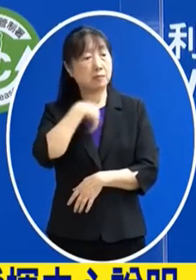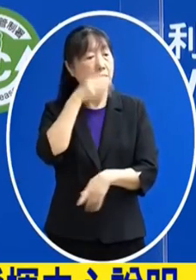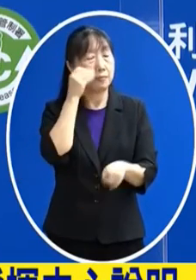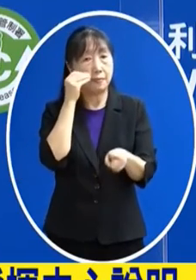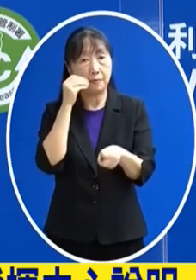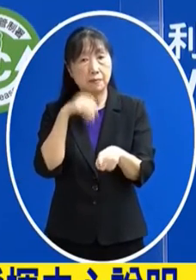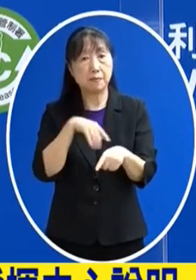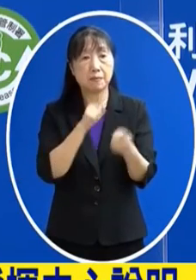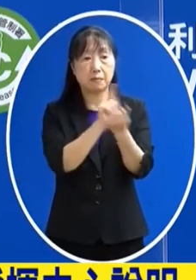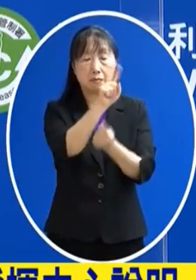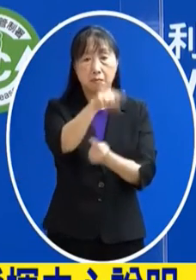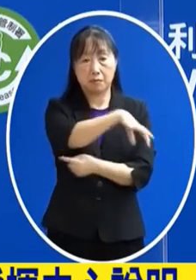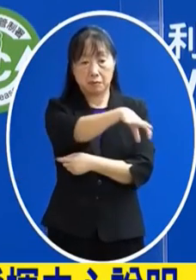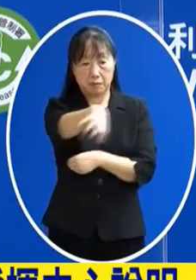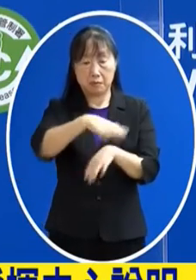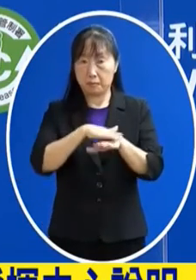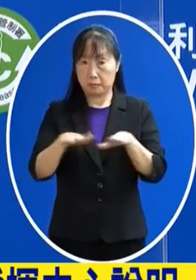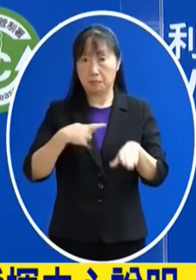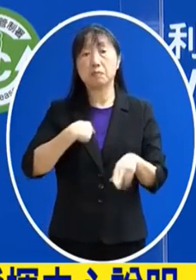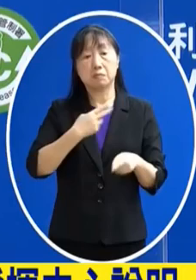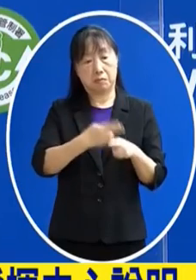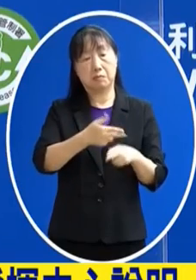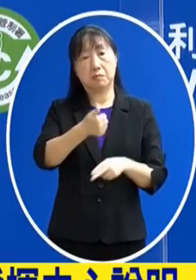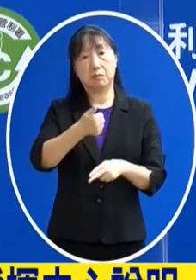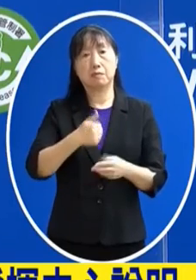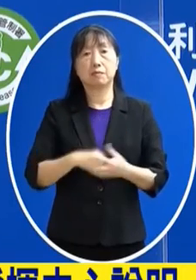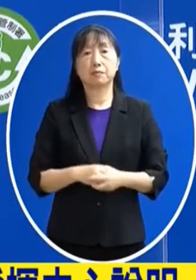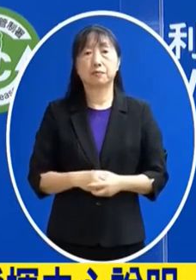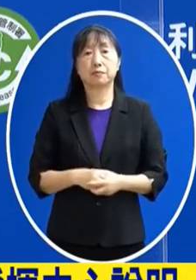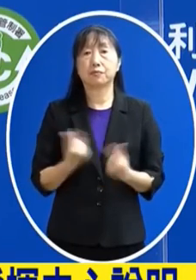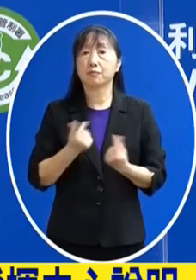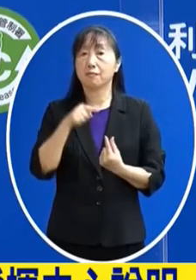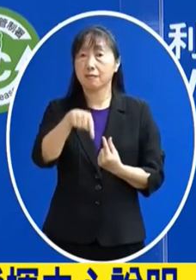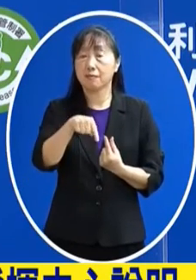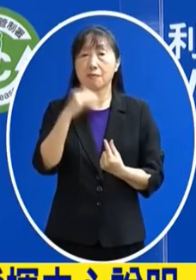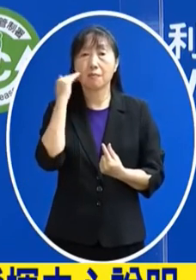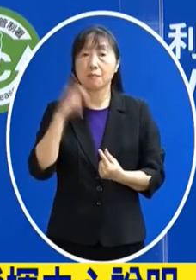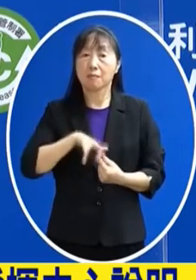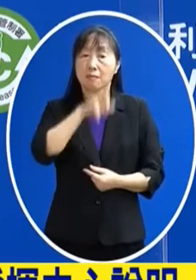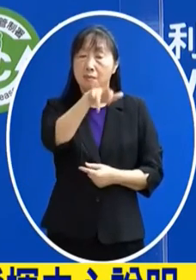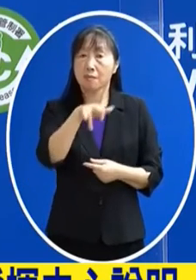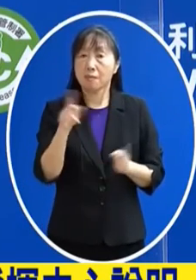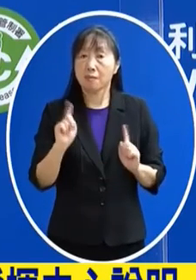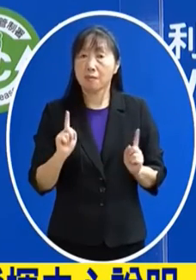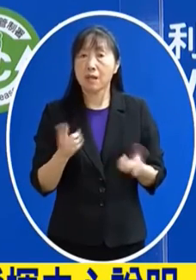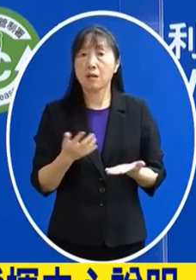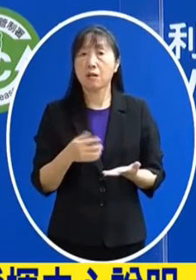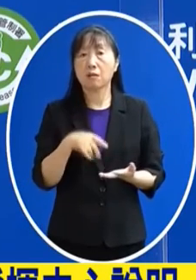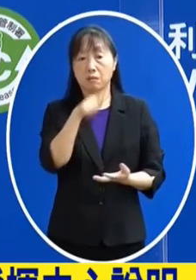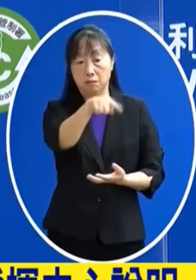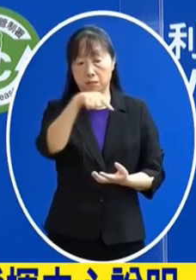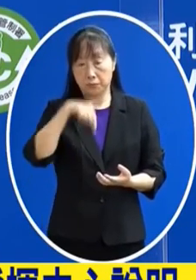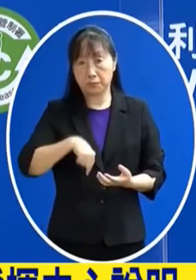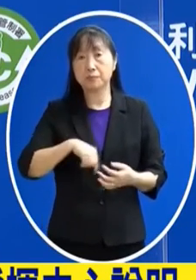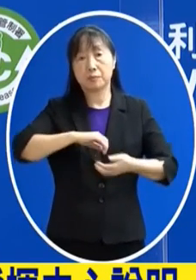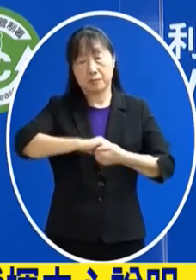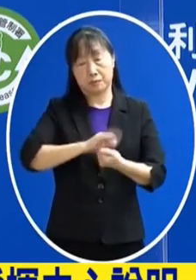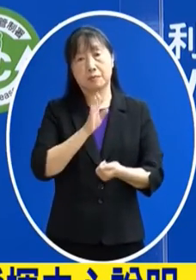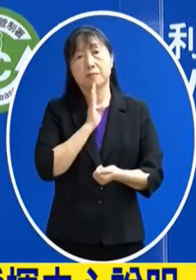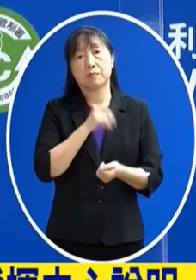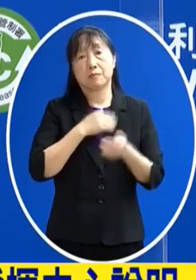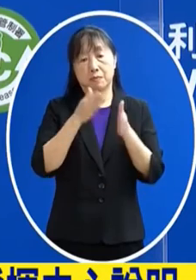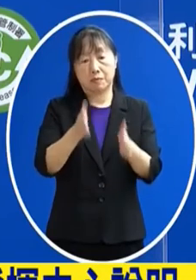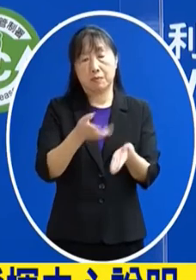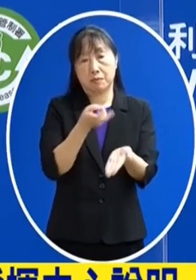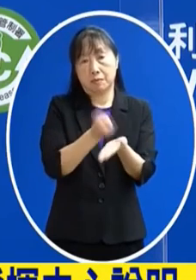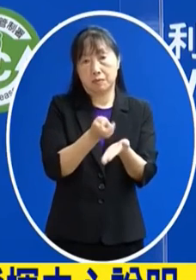境的安全，我们是有信心的。所以在这样子要成型的话，那双方一定会放宽相关的检疫的